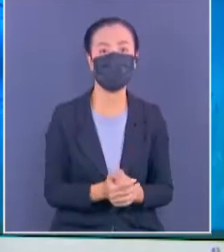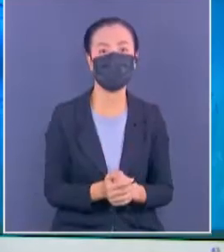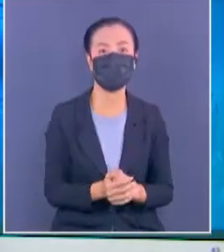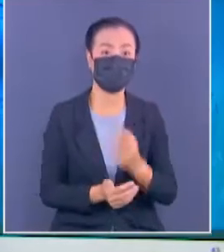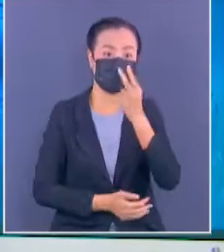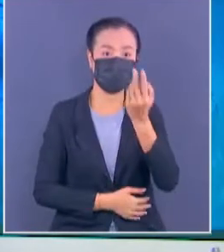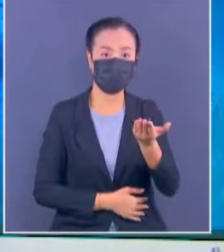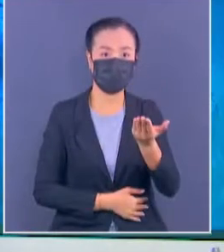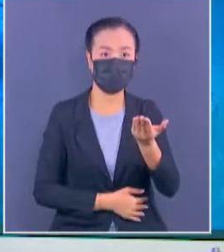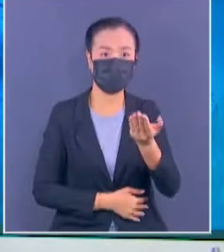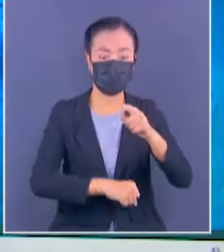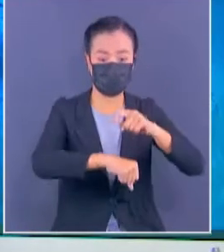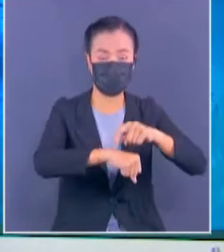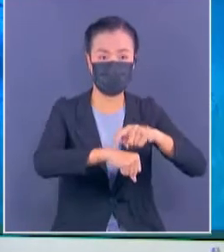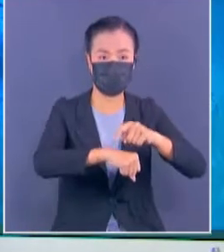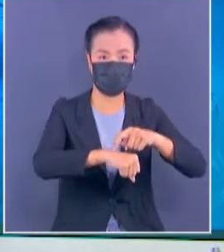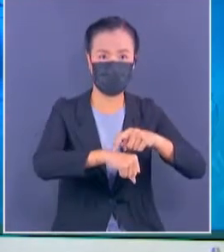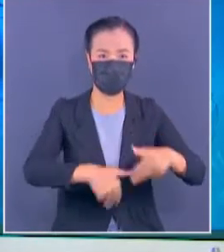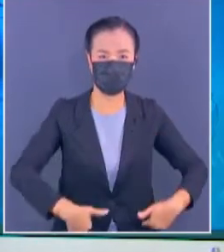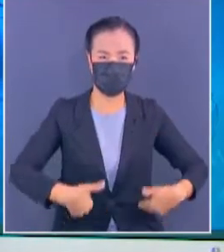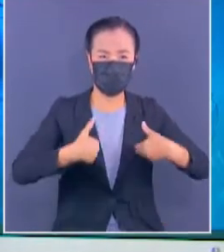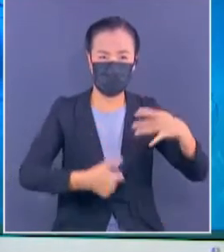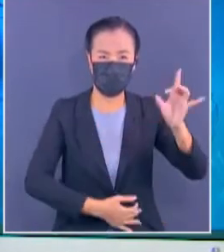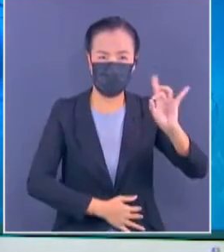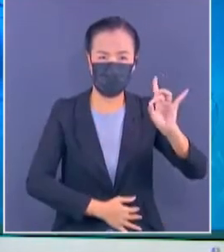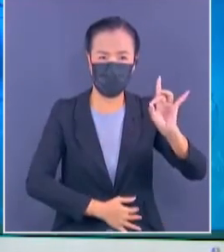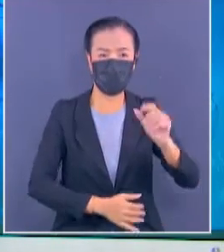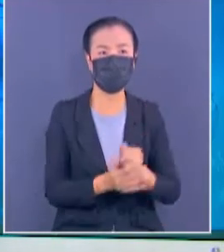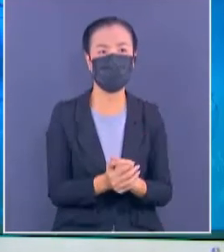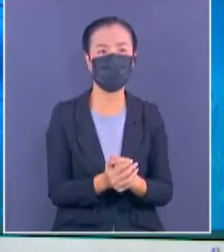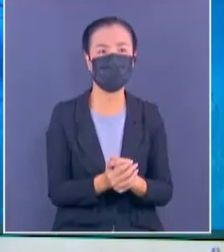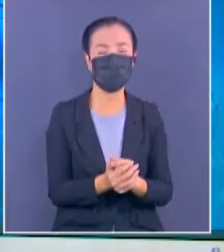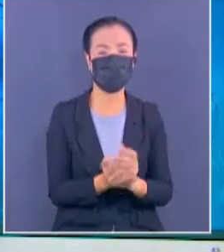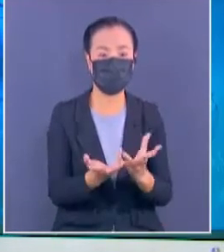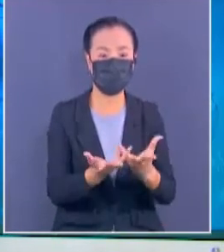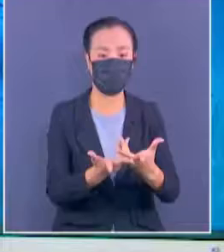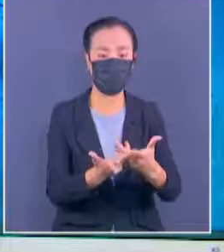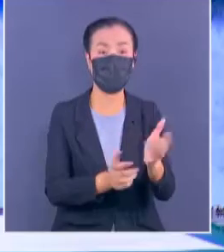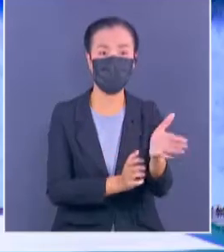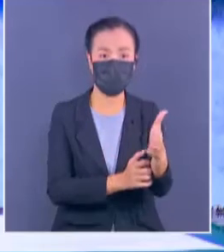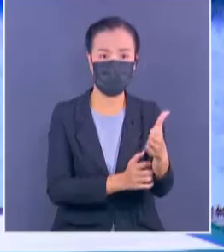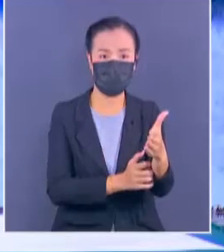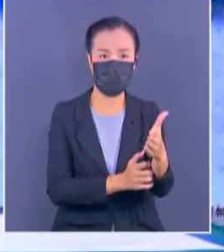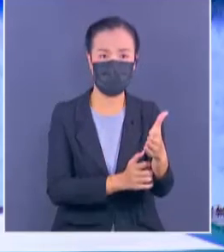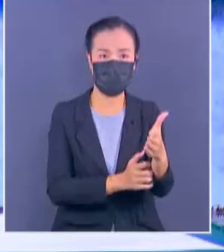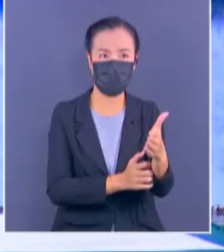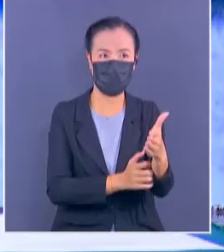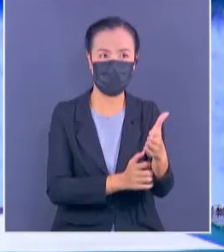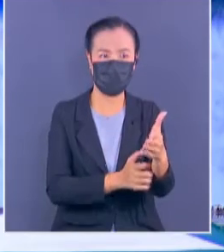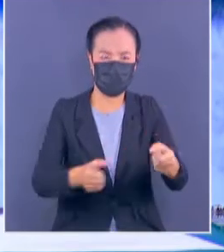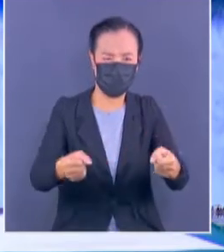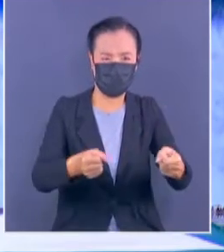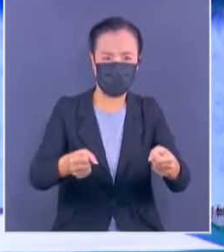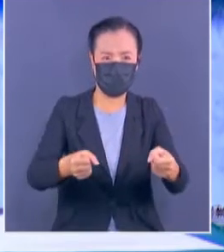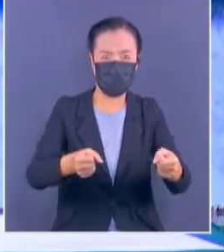ไปดูเหตุการณ์นี้เขาบอกว่าเป็นนาทีชีวิตเหมือนกันค่ะคุณผู้ชมค่ะเจ้าของแพกระชังปลายังไงก็ไม่ยอมปล่อยมือจากกระชังปล